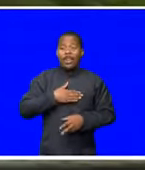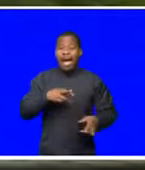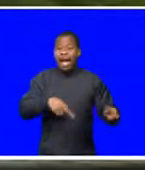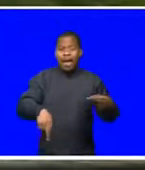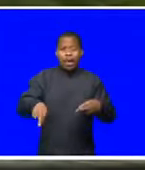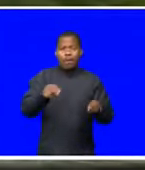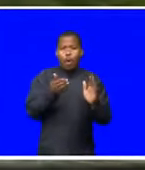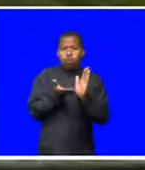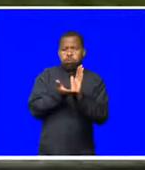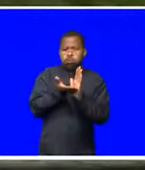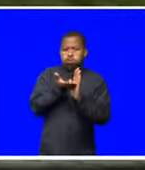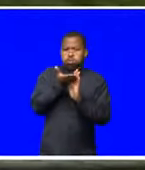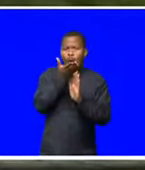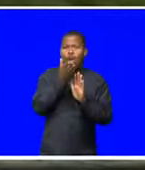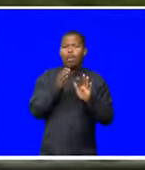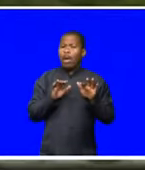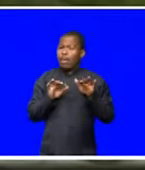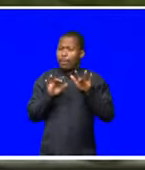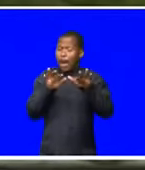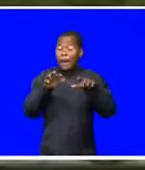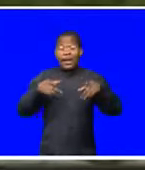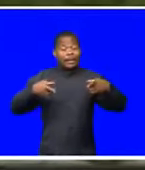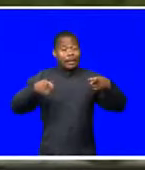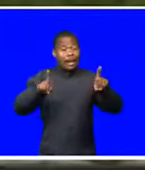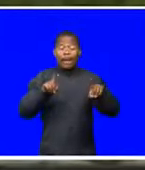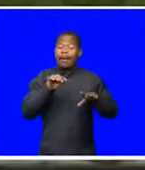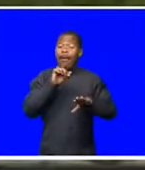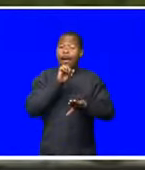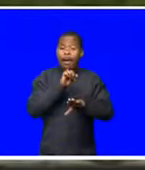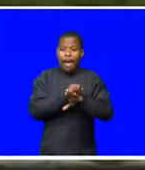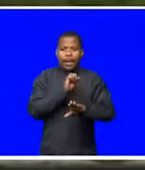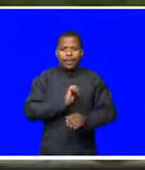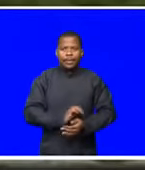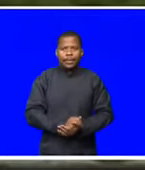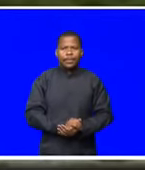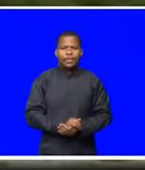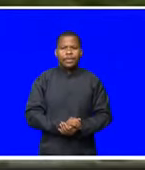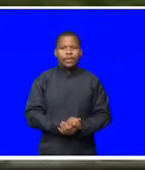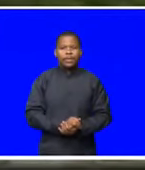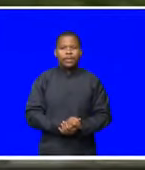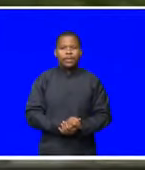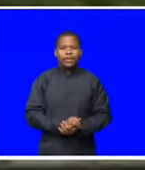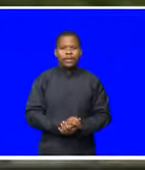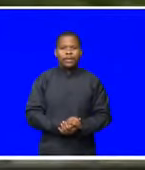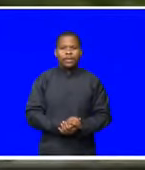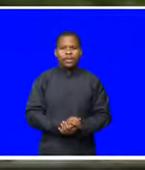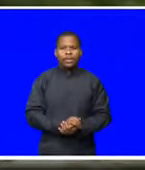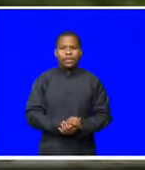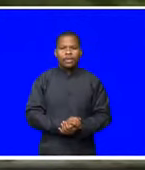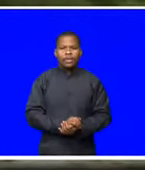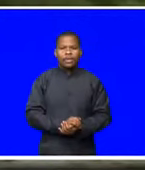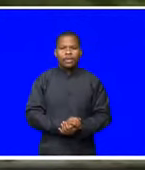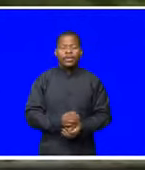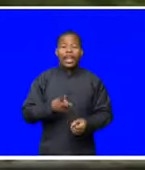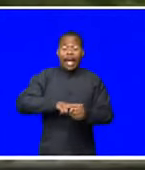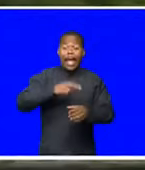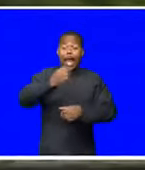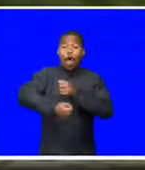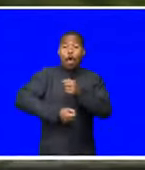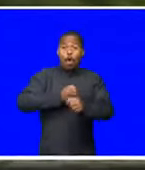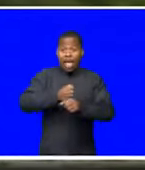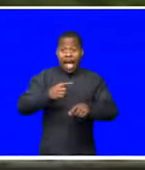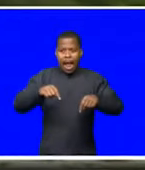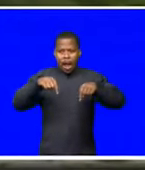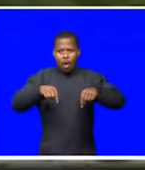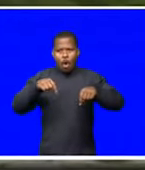lothatha emathuba ekuthi angathuke ewela sesibonile ke lokho ukuthi lana nje kuto yetivula dalonyaka